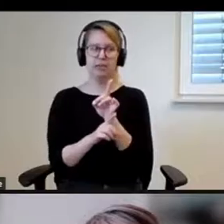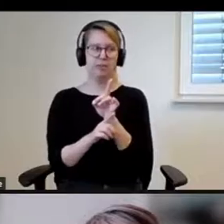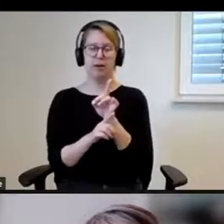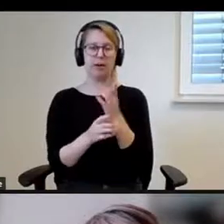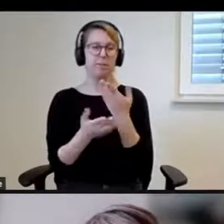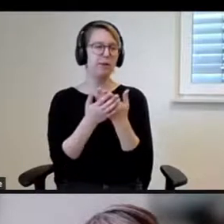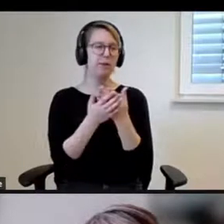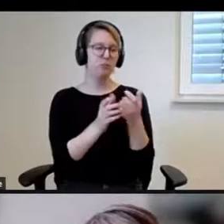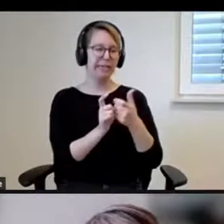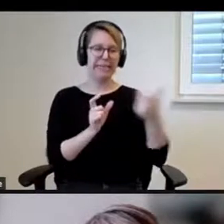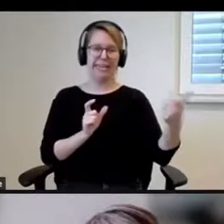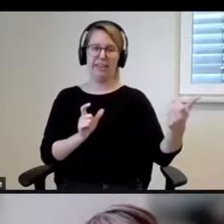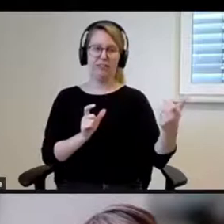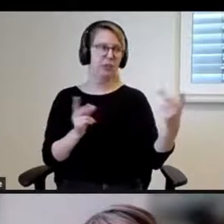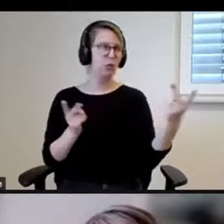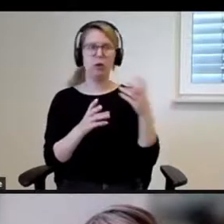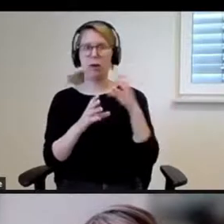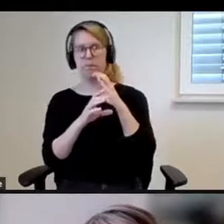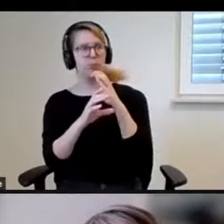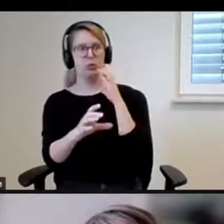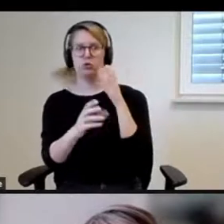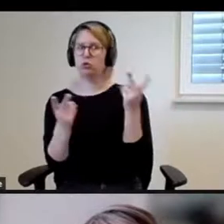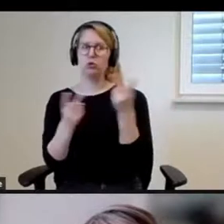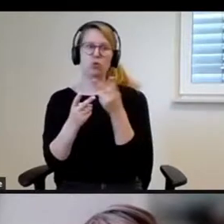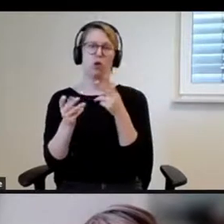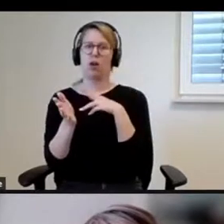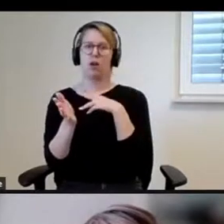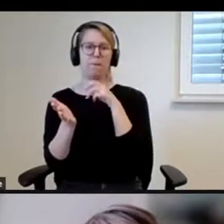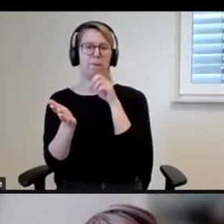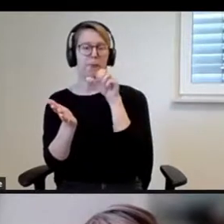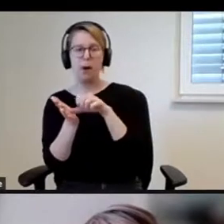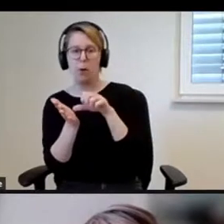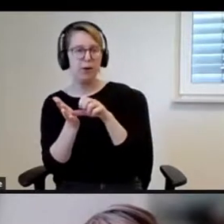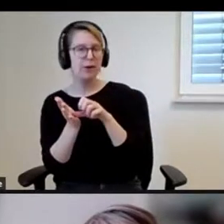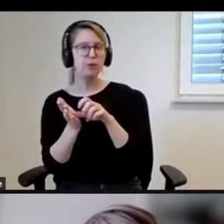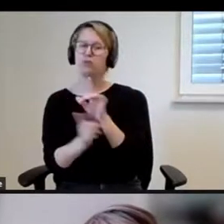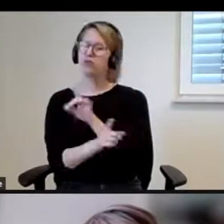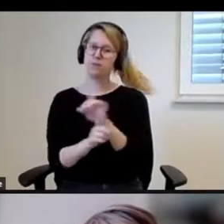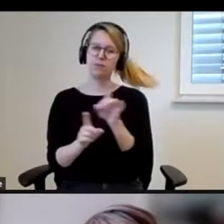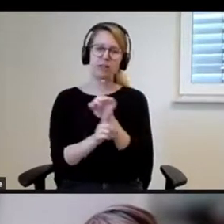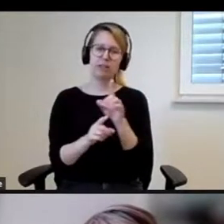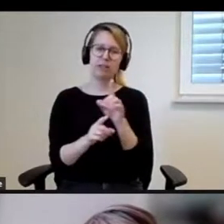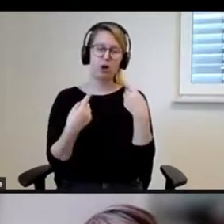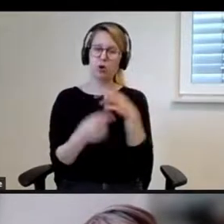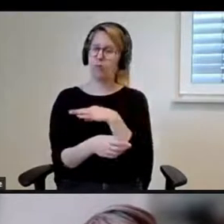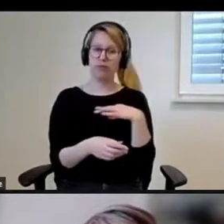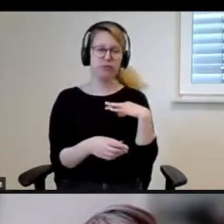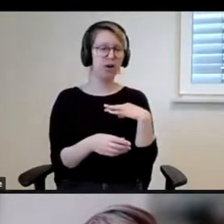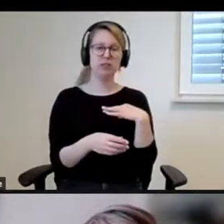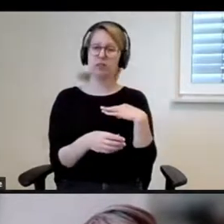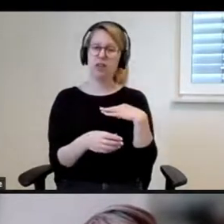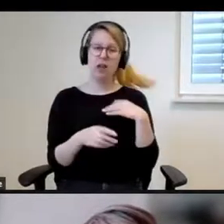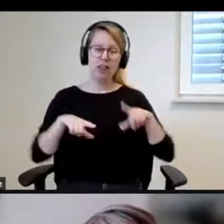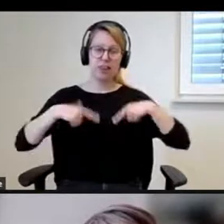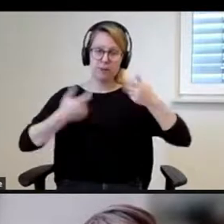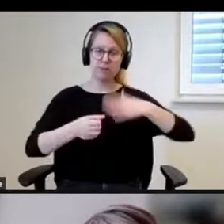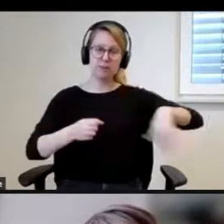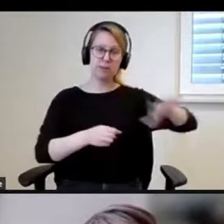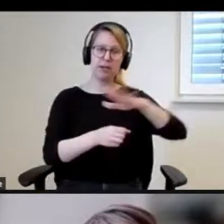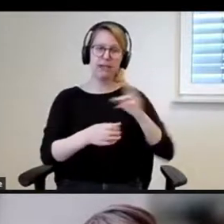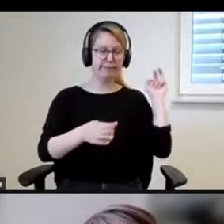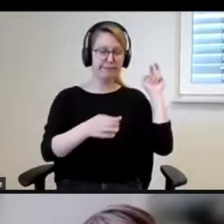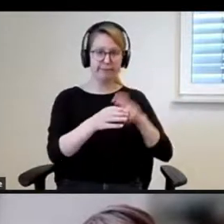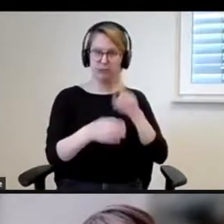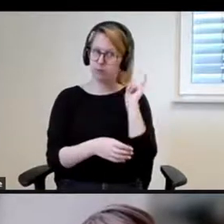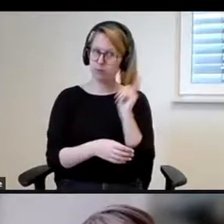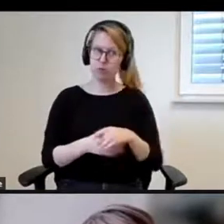bei den Bussen, bei den Garen, mehr geht bis an den privatesten Lebensbereich ran, wo eben auch